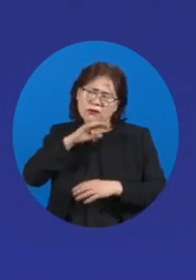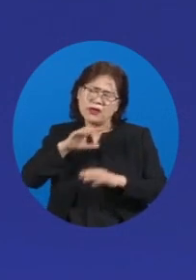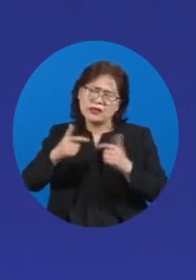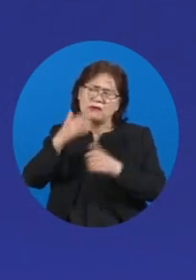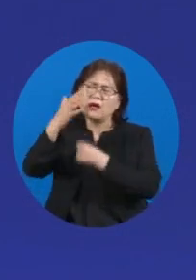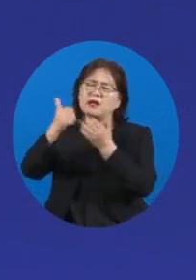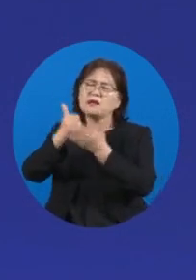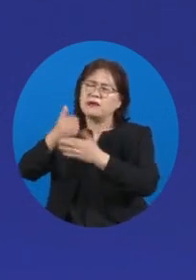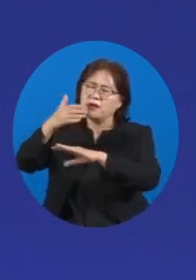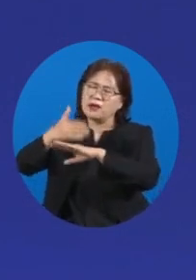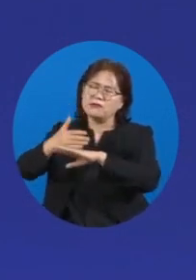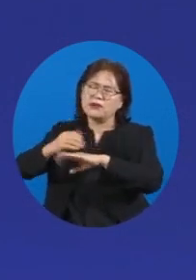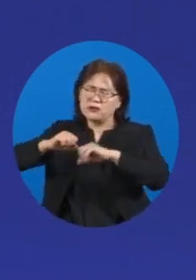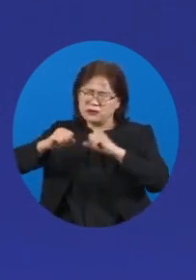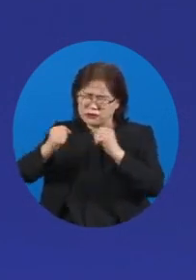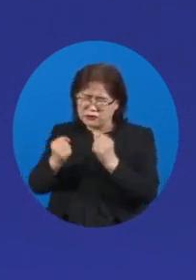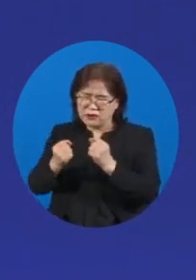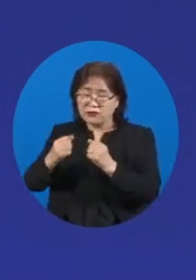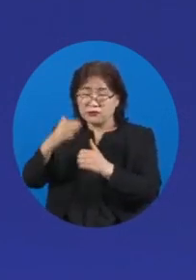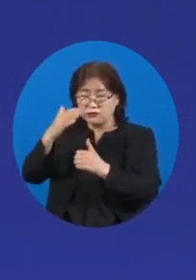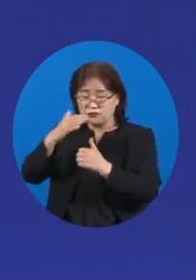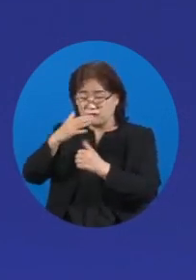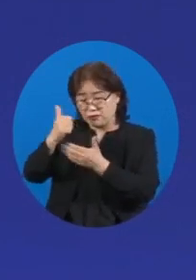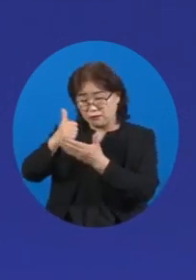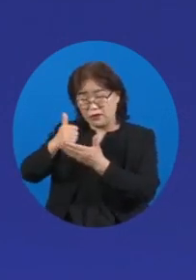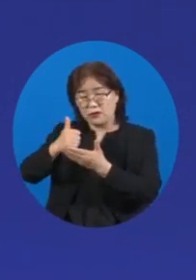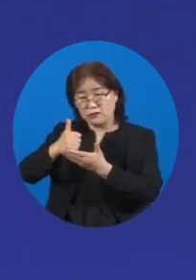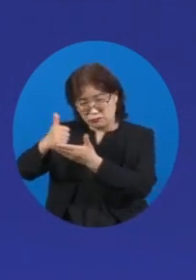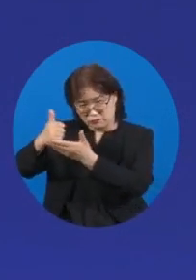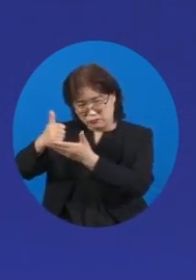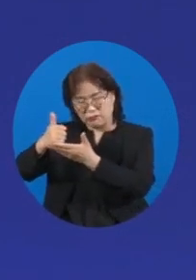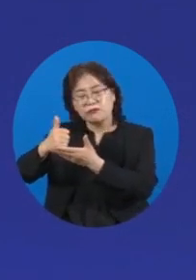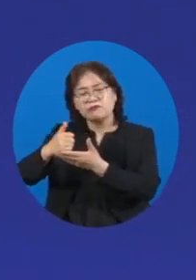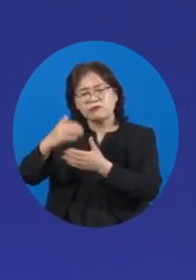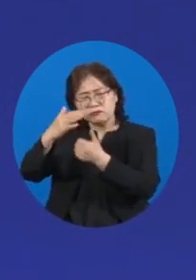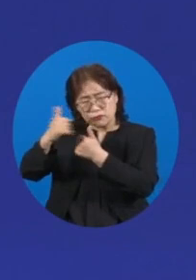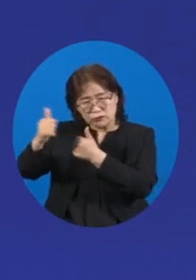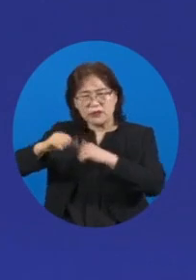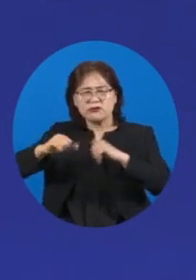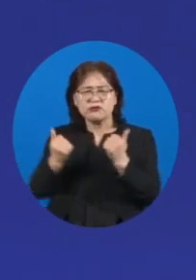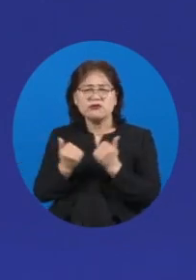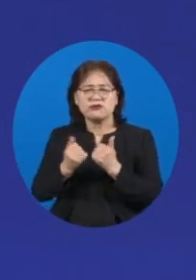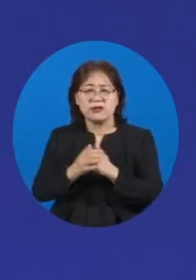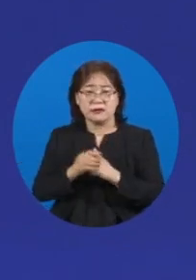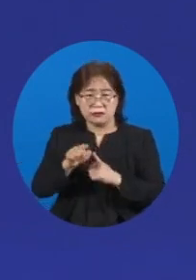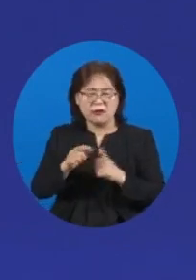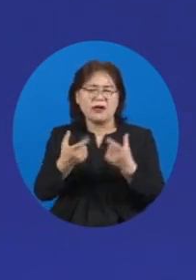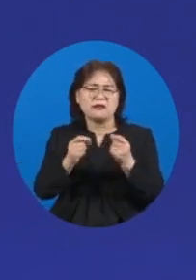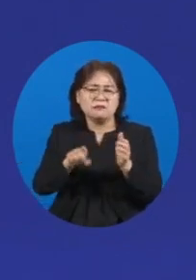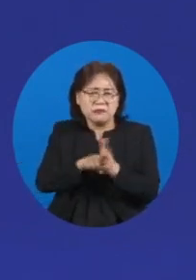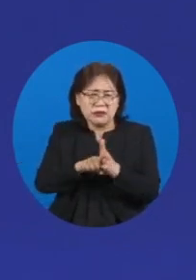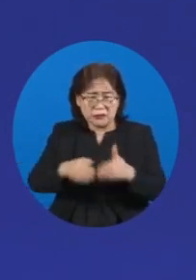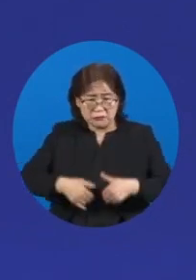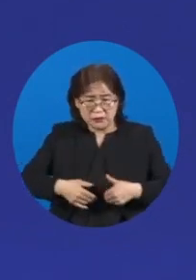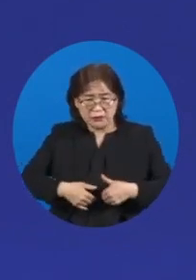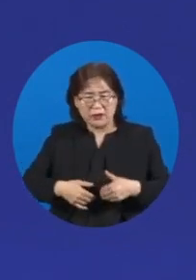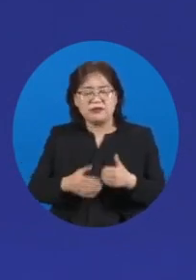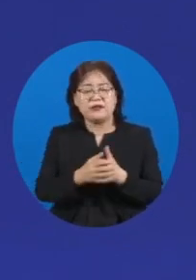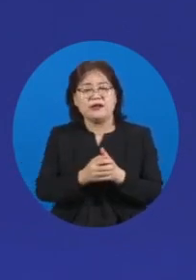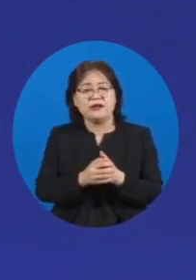감사함으로 순종할 수 있으려면 우리에게는 믿음이 필요합니다 자는 우리 오려 4